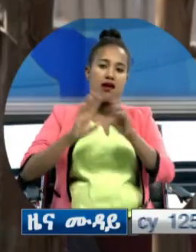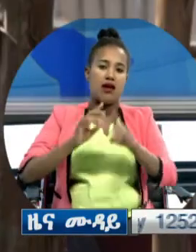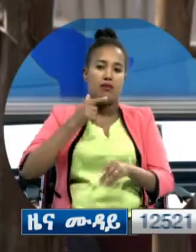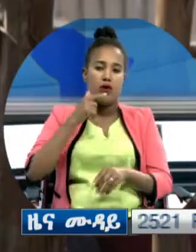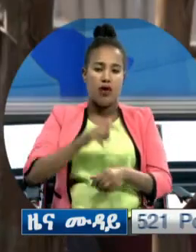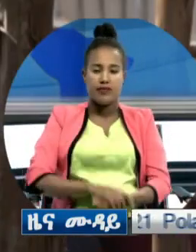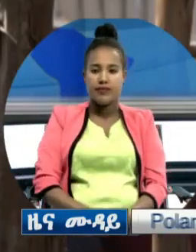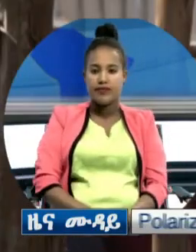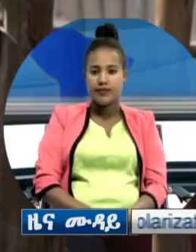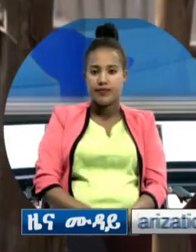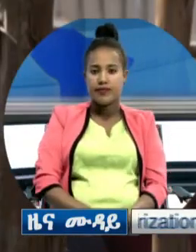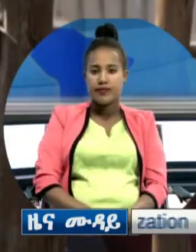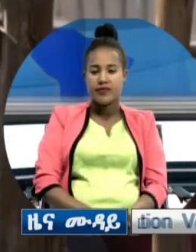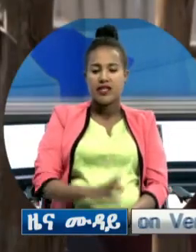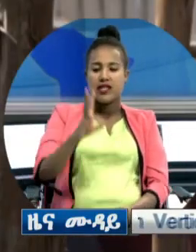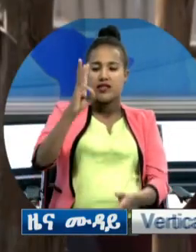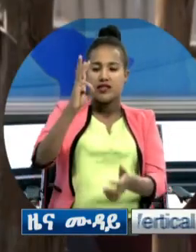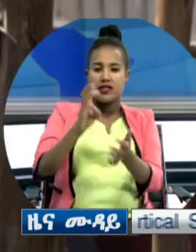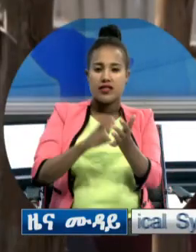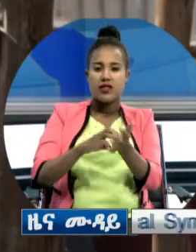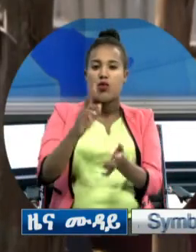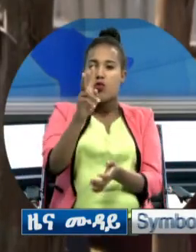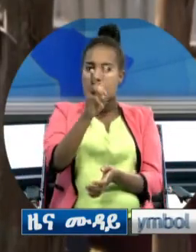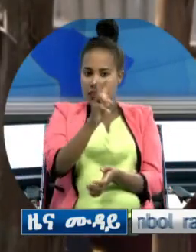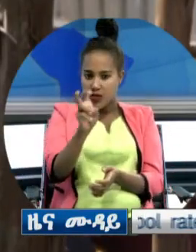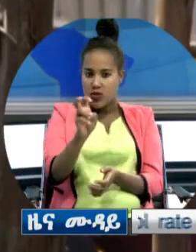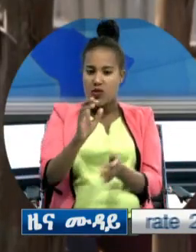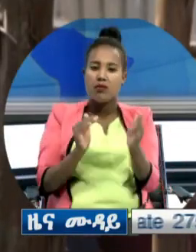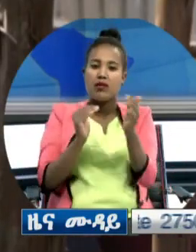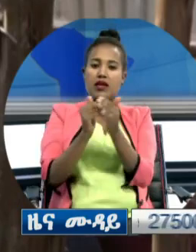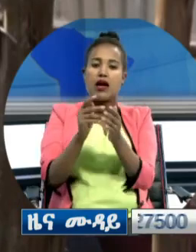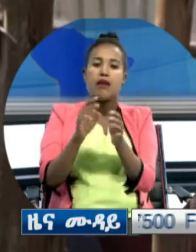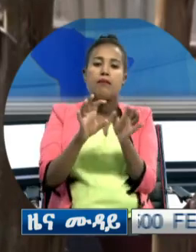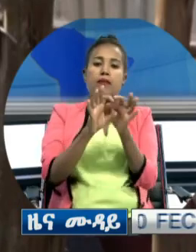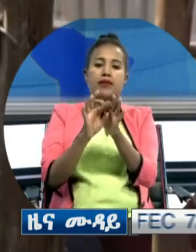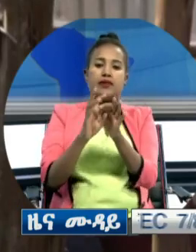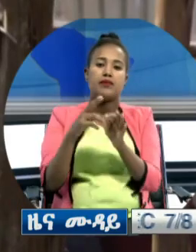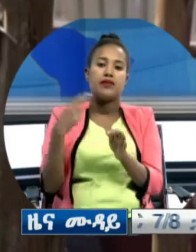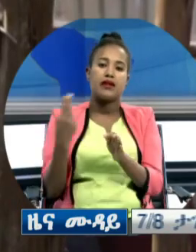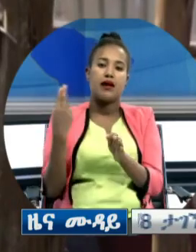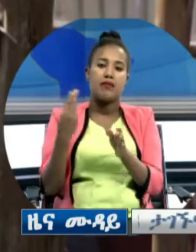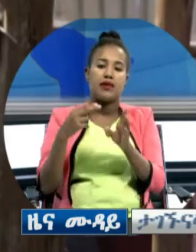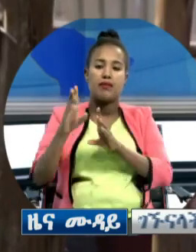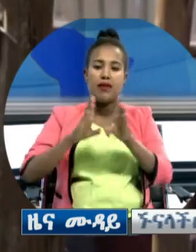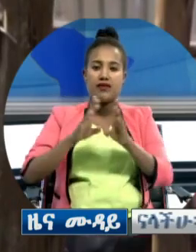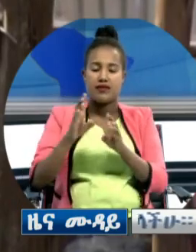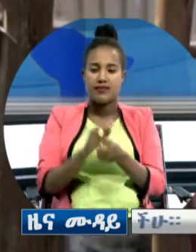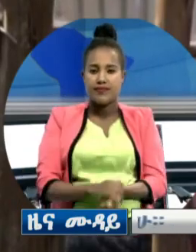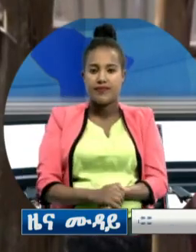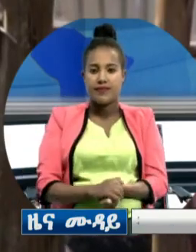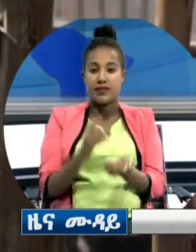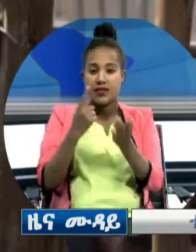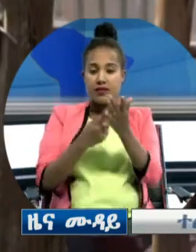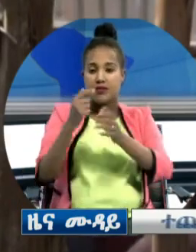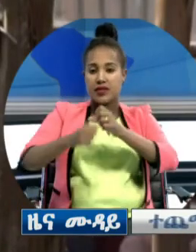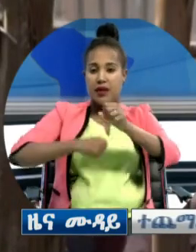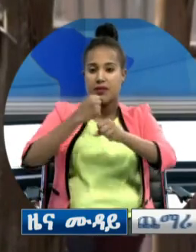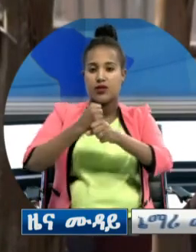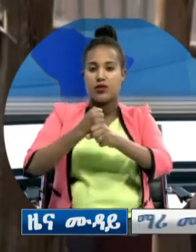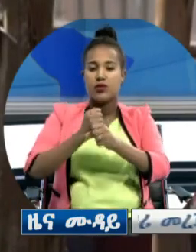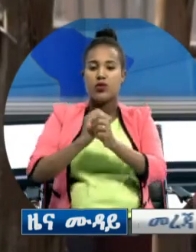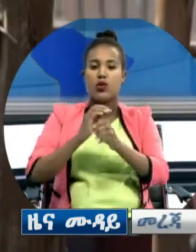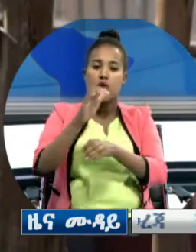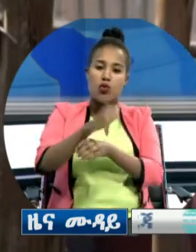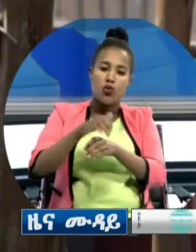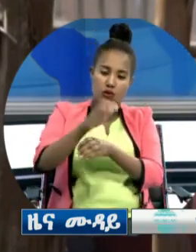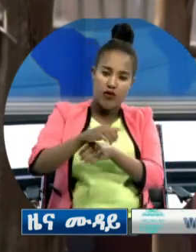ብለዋል። 6200 የሚጠጋ ማህበረሰብ ተጠቃሚ የሚያደርግ በዚህ ዓመት የጉድጓድ